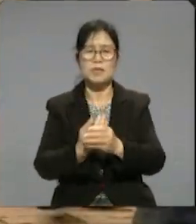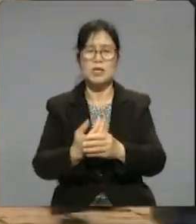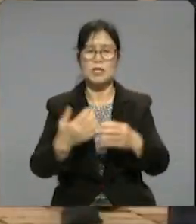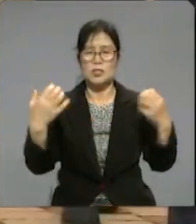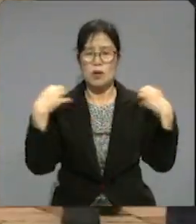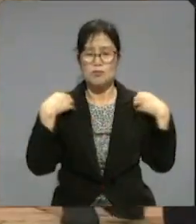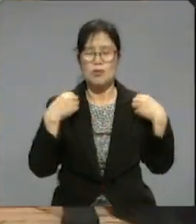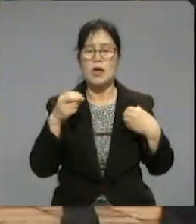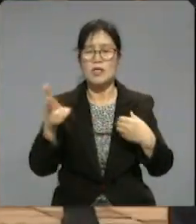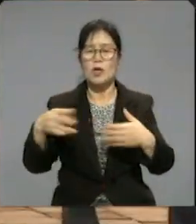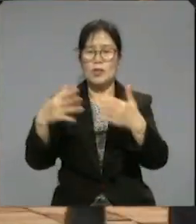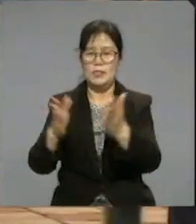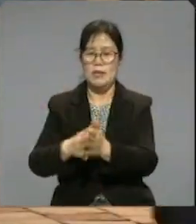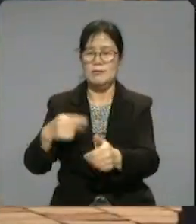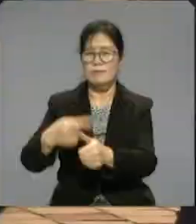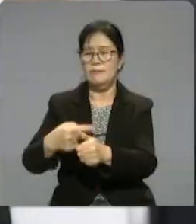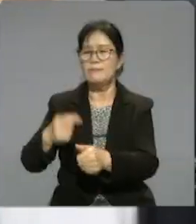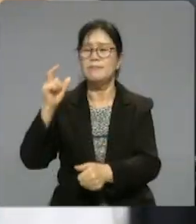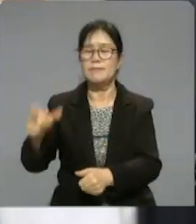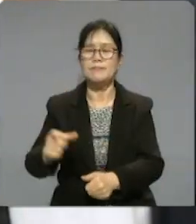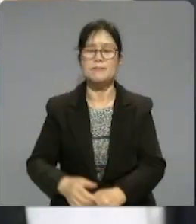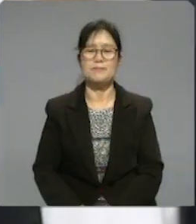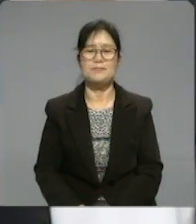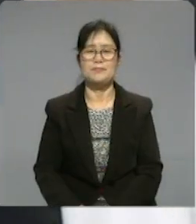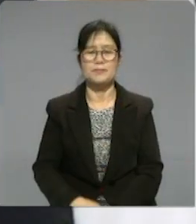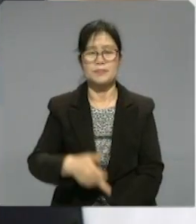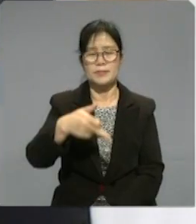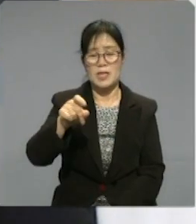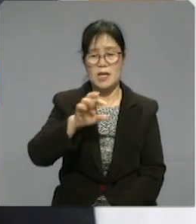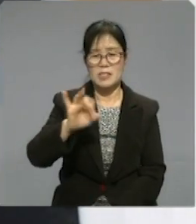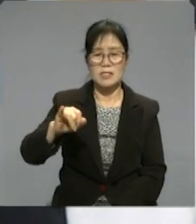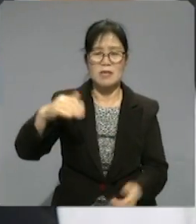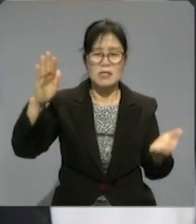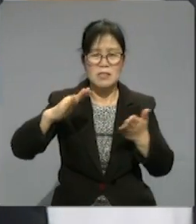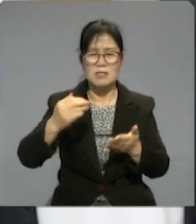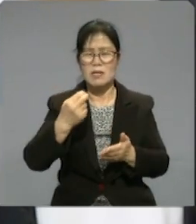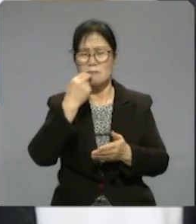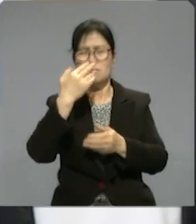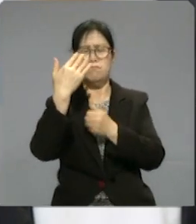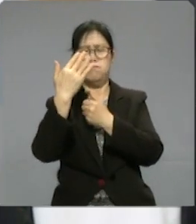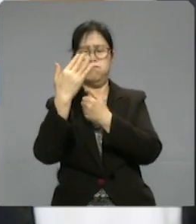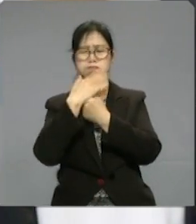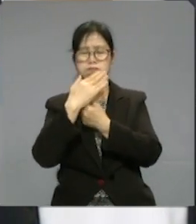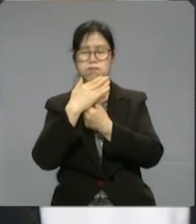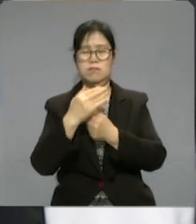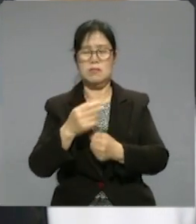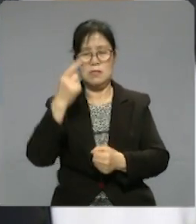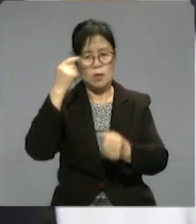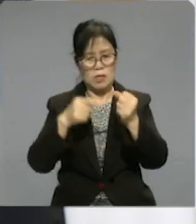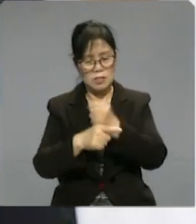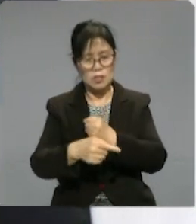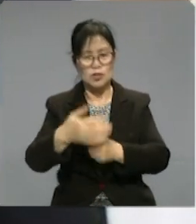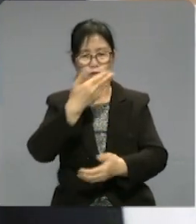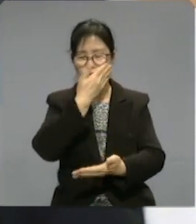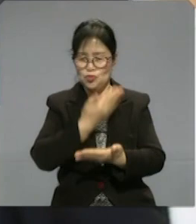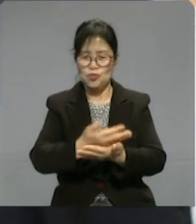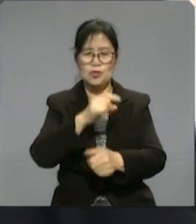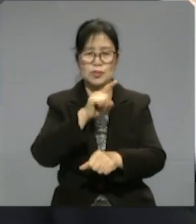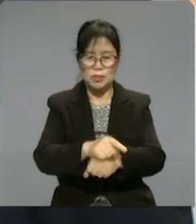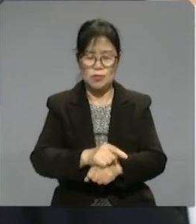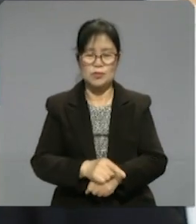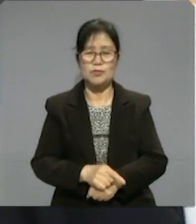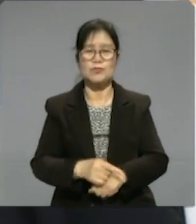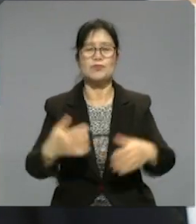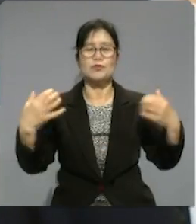여당을 강하게 비판했습니다. 카이스트 학생들 입틀막 당한 과학기술의 중요성, 또